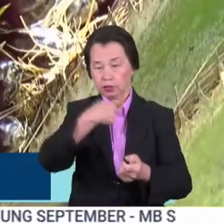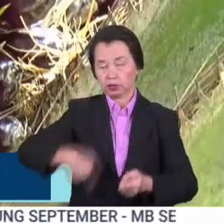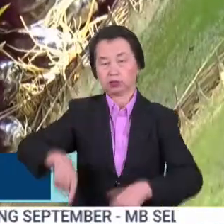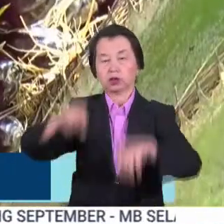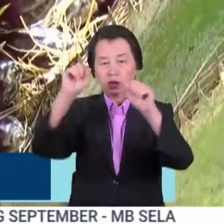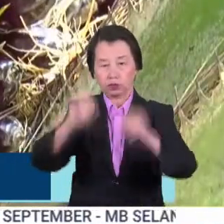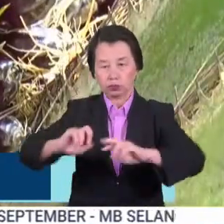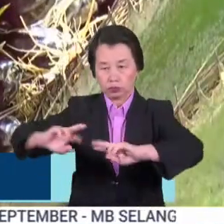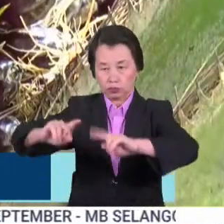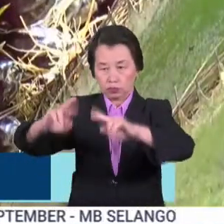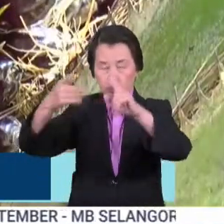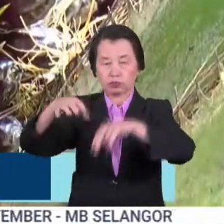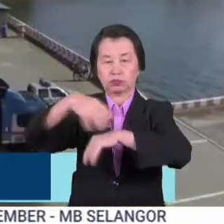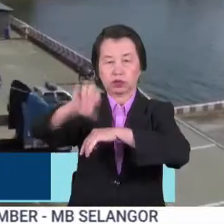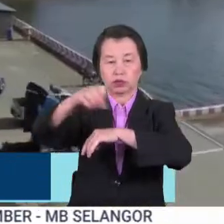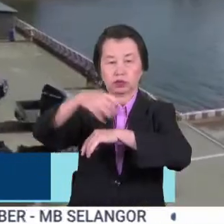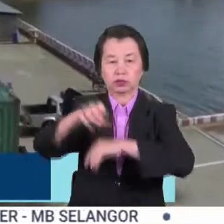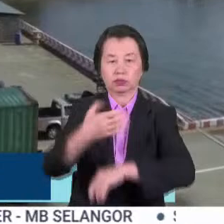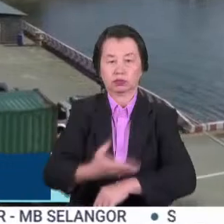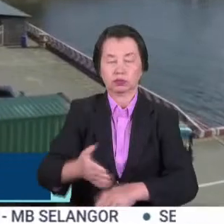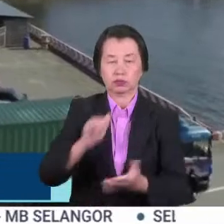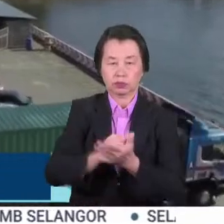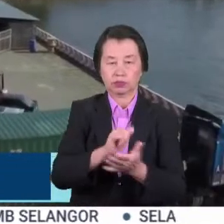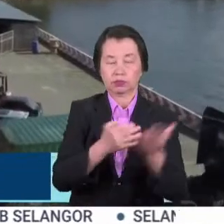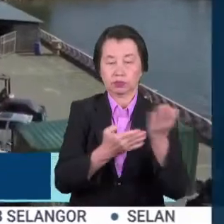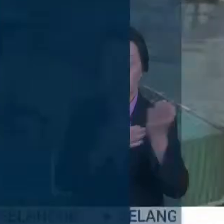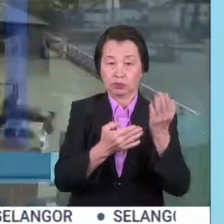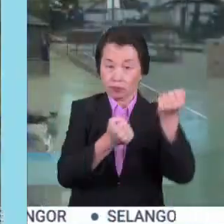berupaya meningkatkan ekspor komoditi itu.